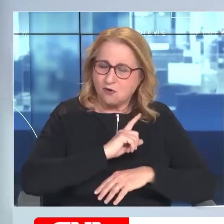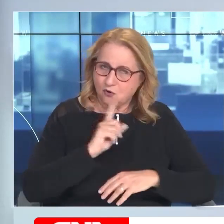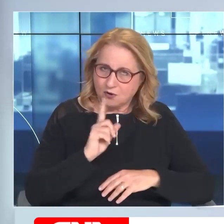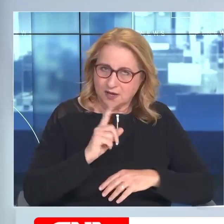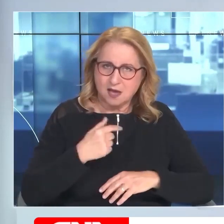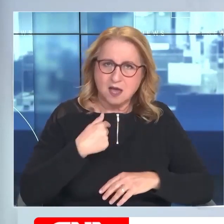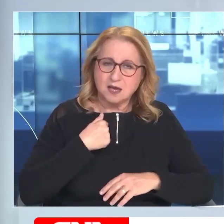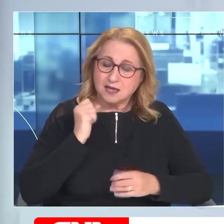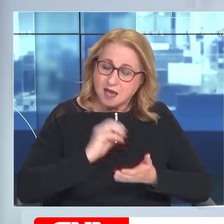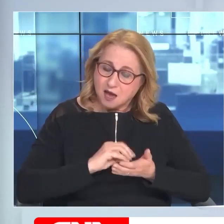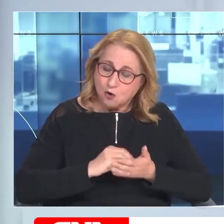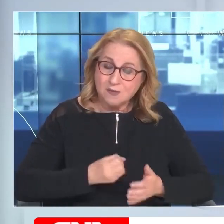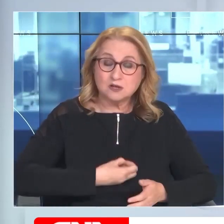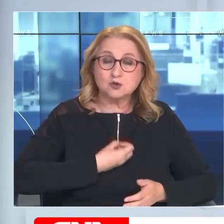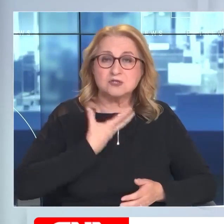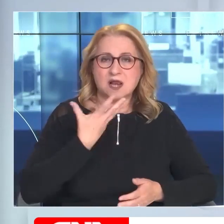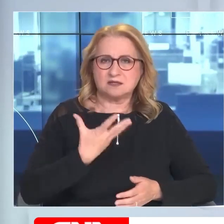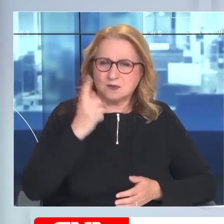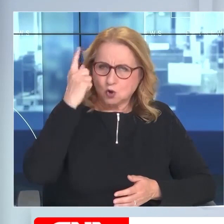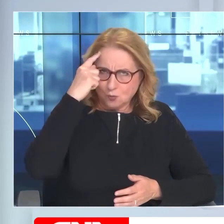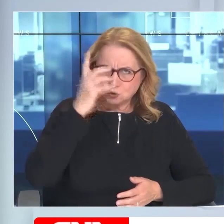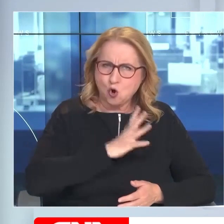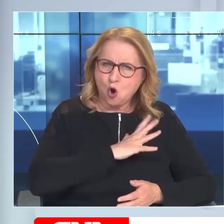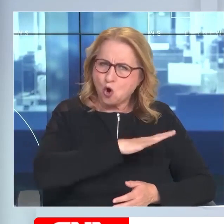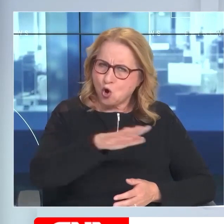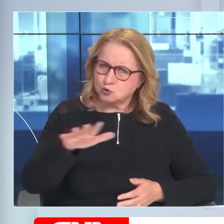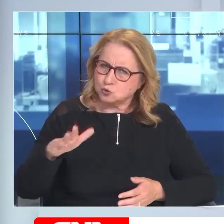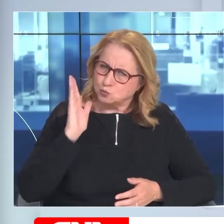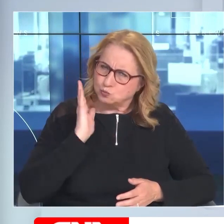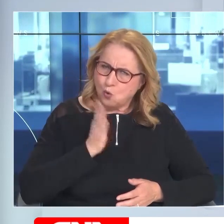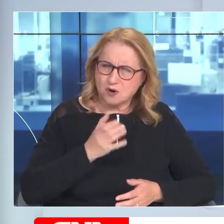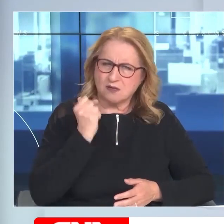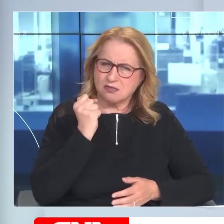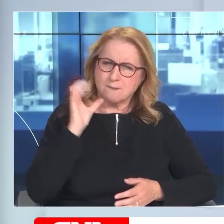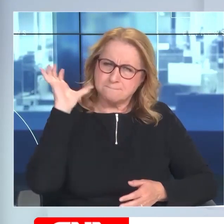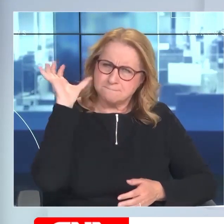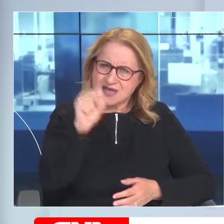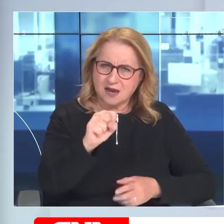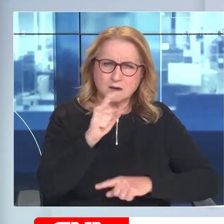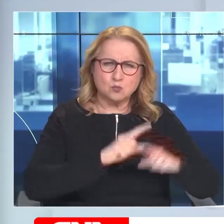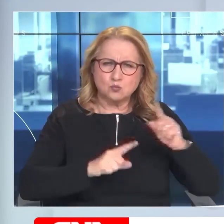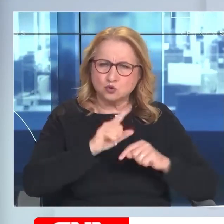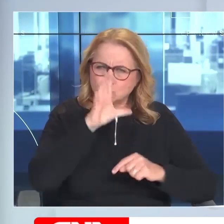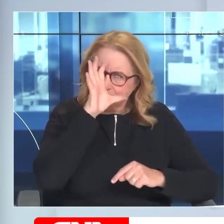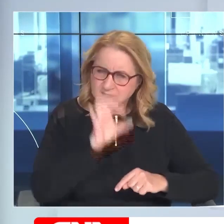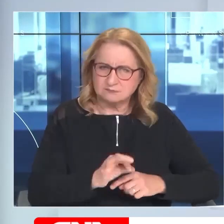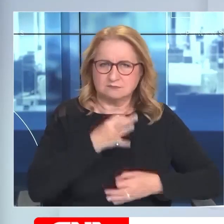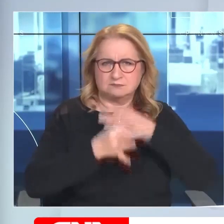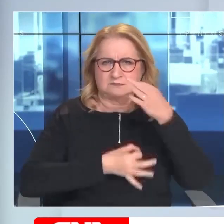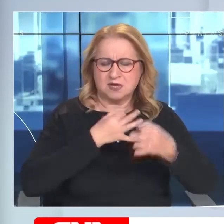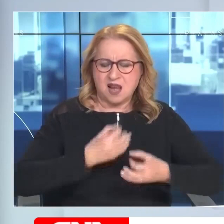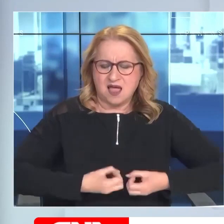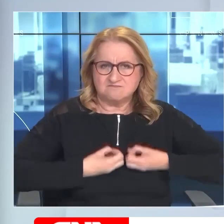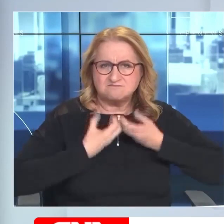τελικά ποιος είναι ειλικρινής και από τον τρόπο με τον οποίο εκφέρει το λόγο του και όχι φτηνή προπαγάνδα. Και η διαδικασία αυτή